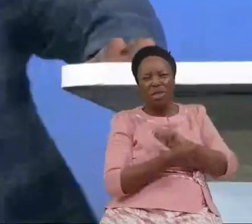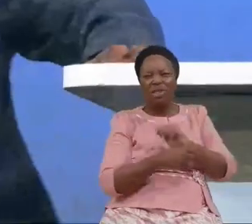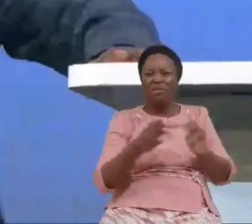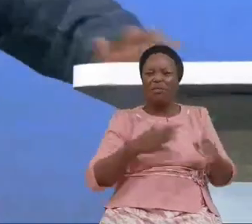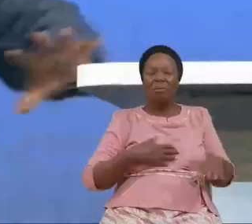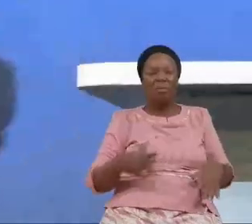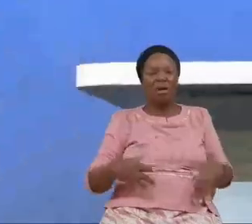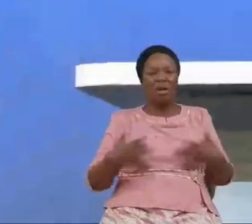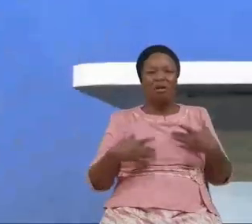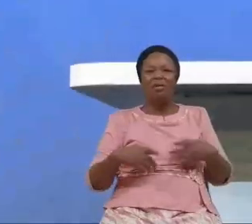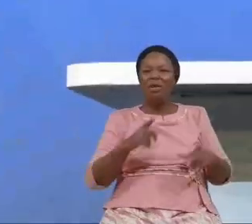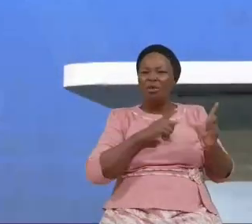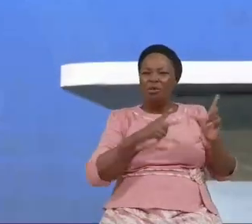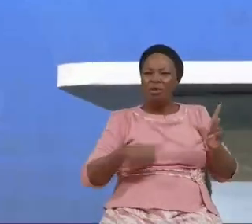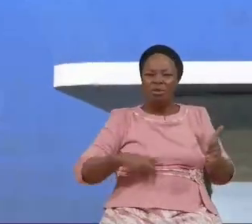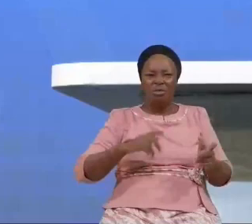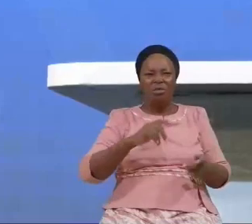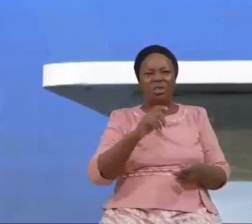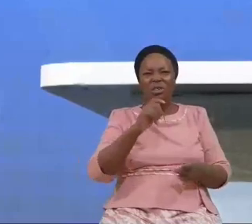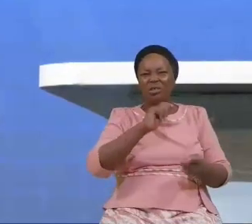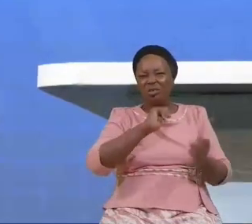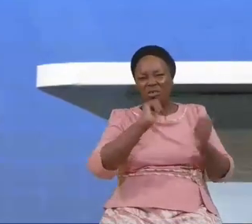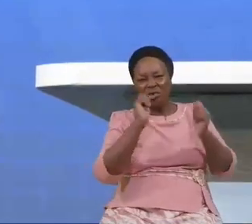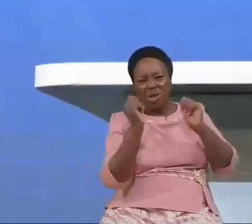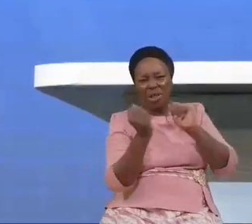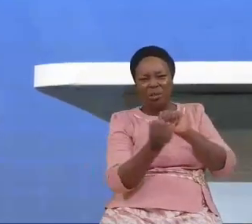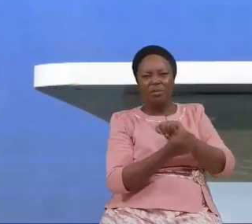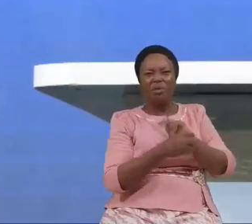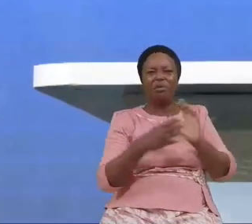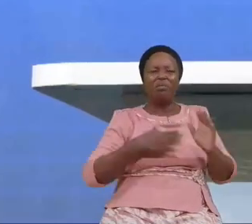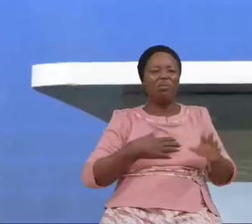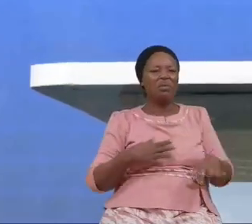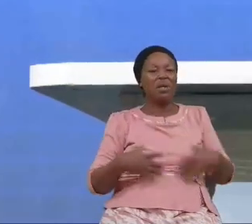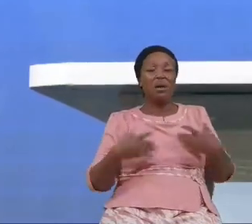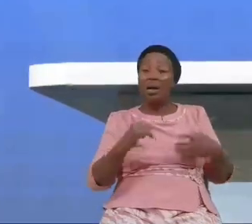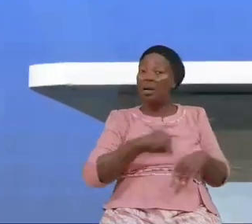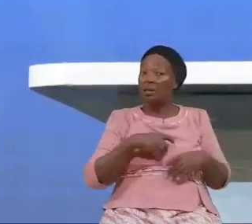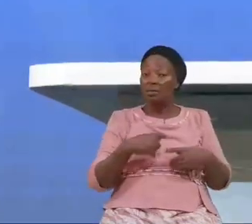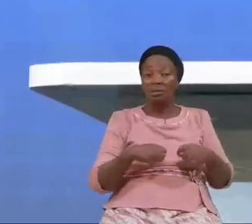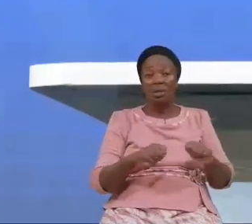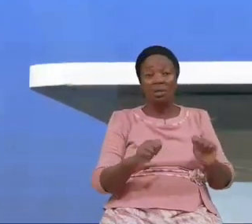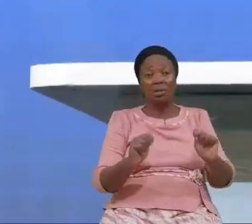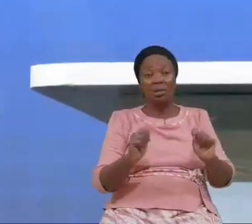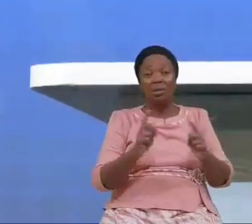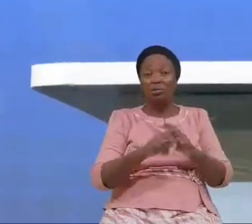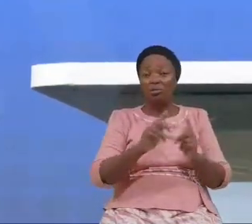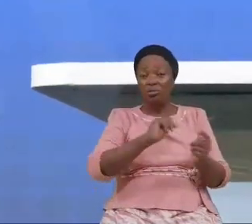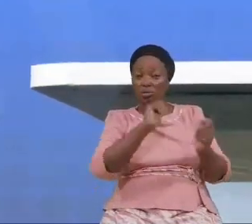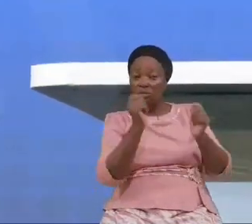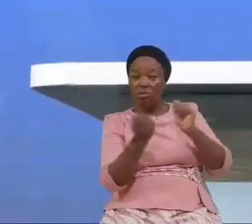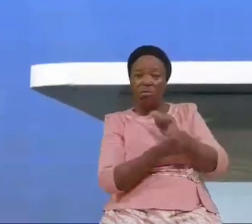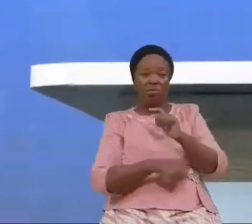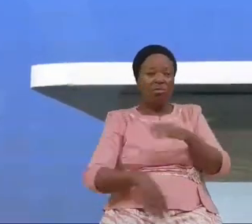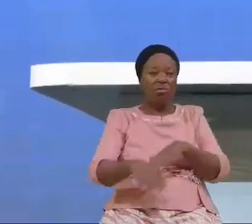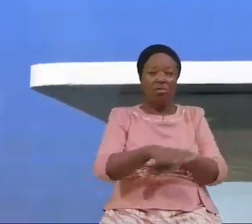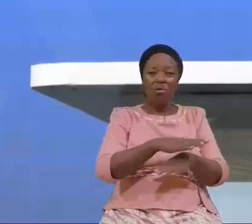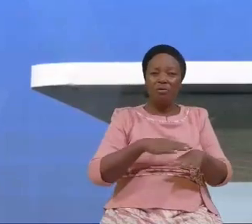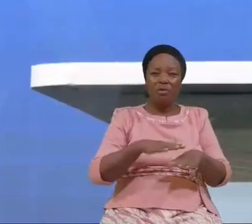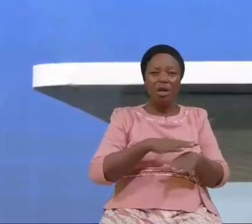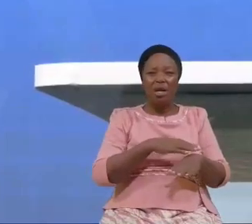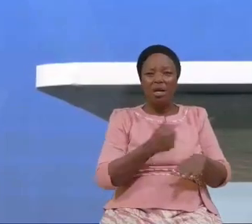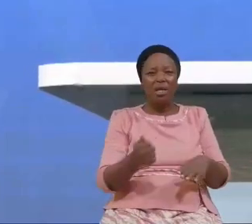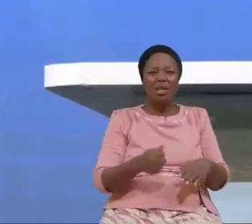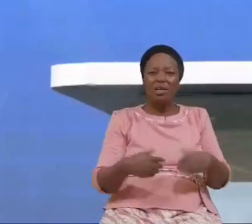Seigneur transforme ma vie j'ai essayé de tourner une nouvelle page